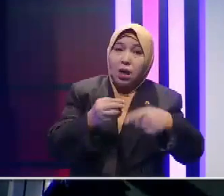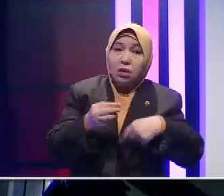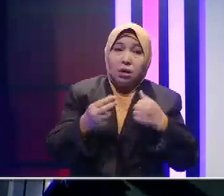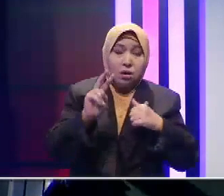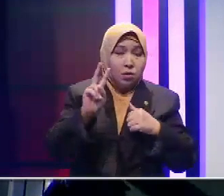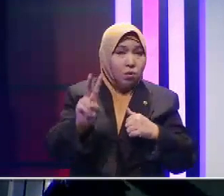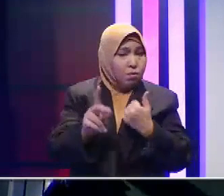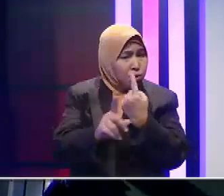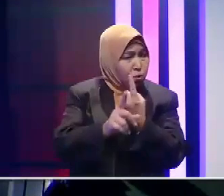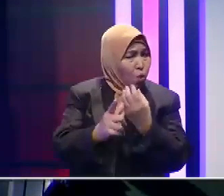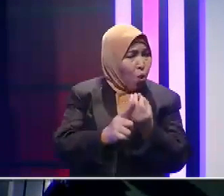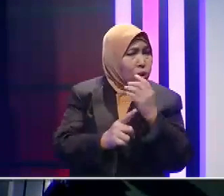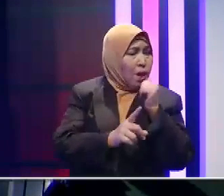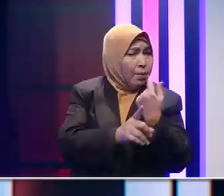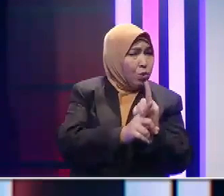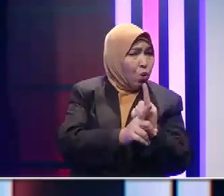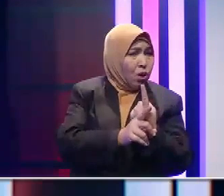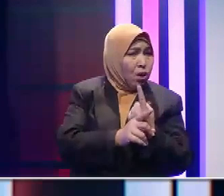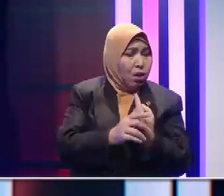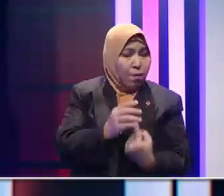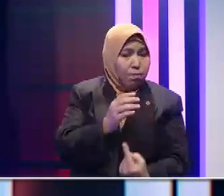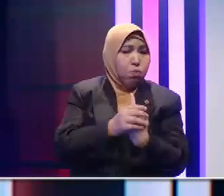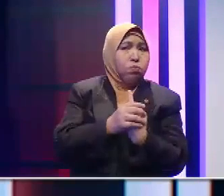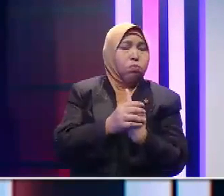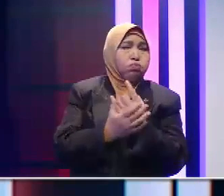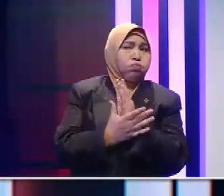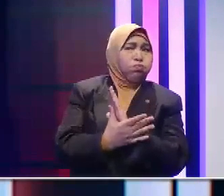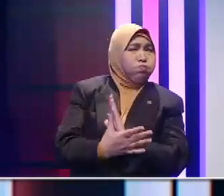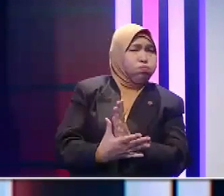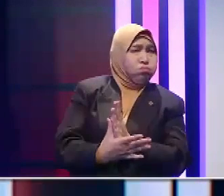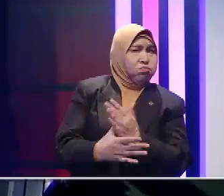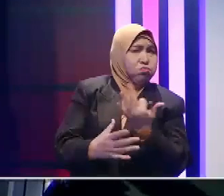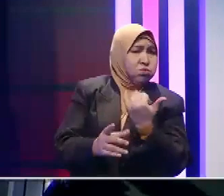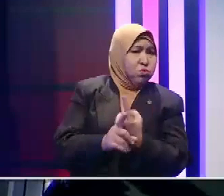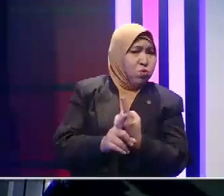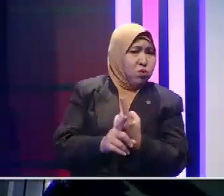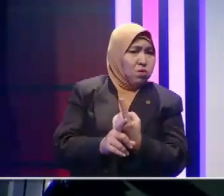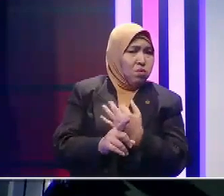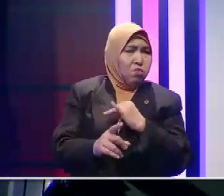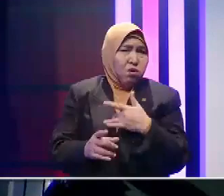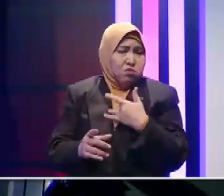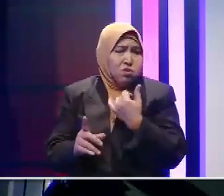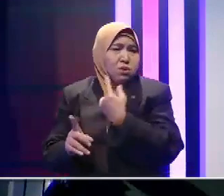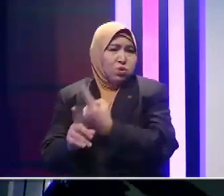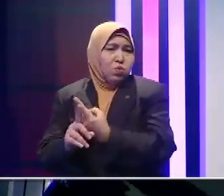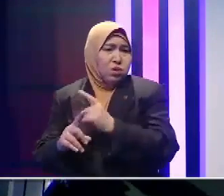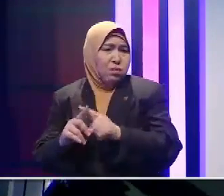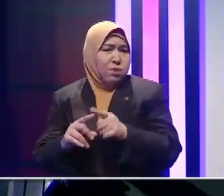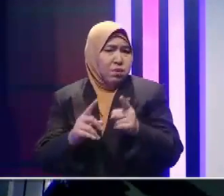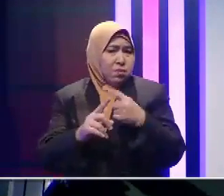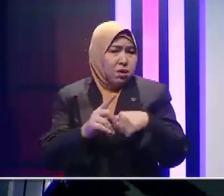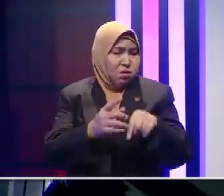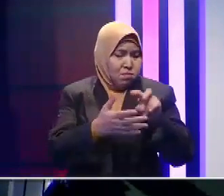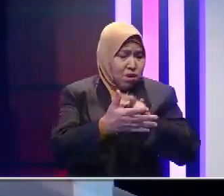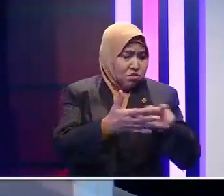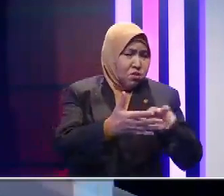betul ke tak betul. Masa tu wujud keraguan, betul ke kan? Aku punya, aku rasa betul. Tapi bila aku baca benda-benda